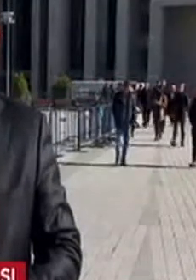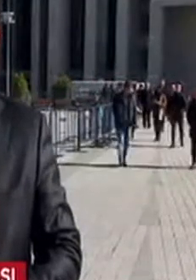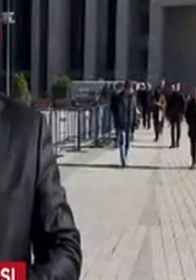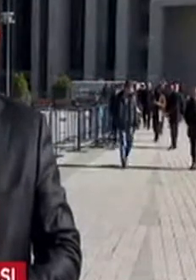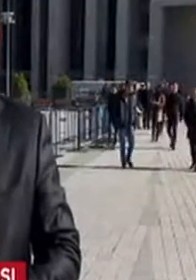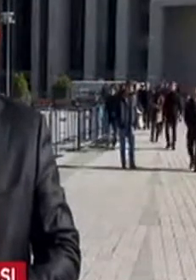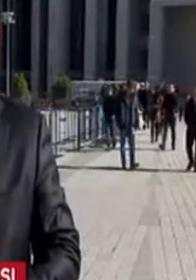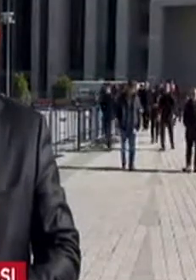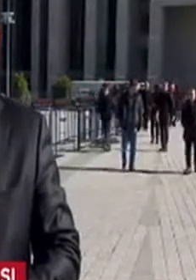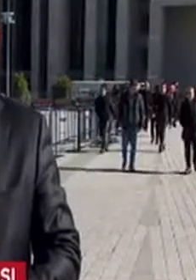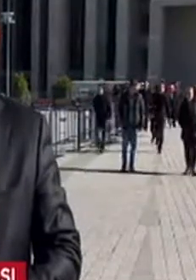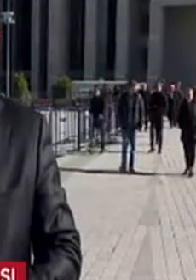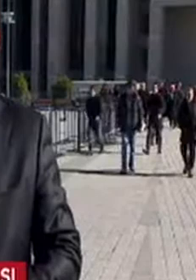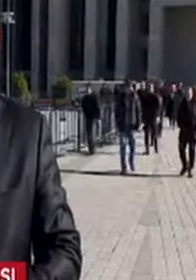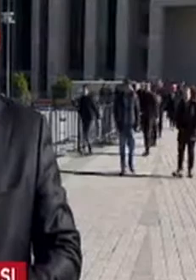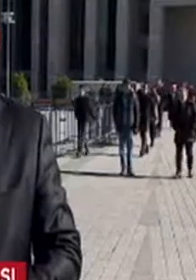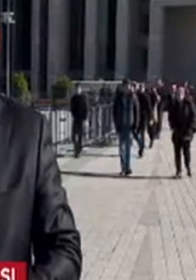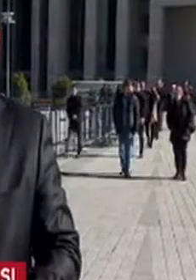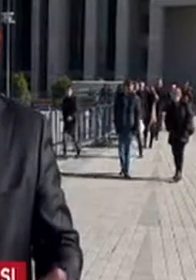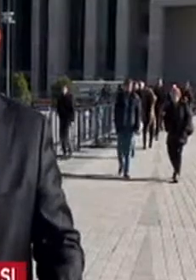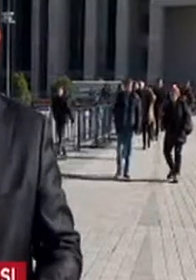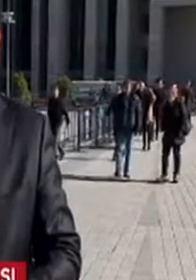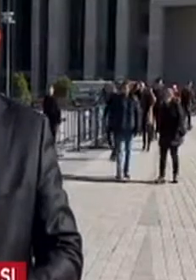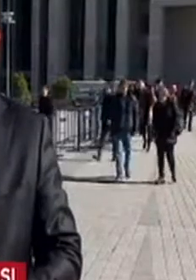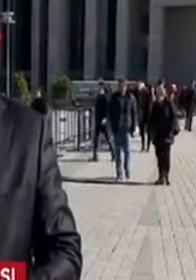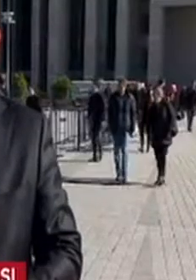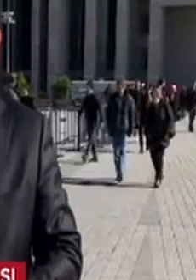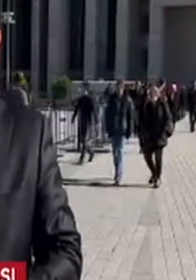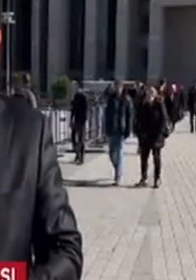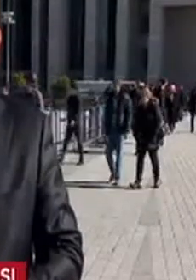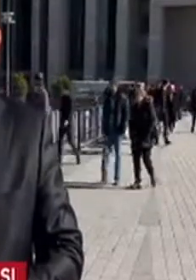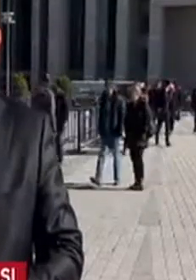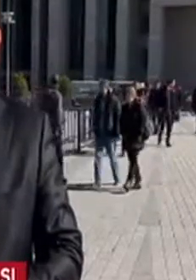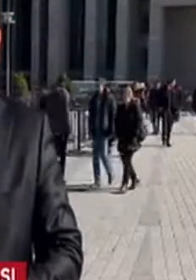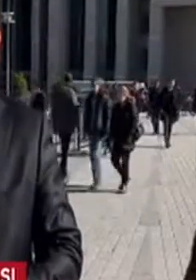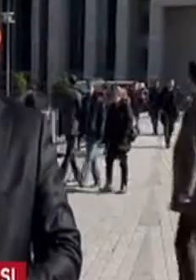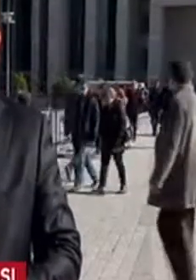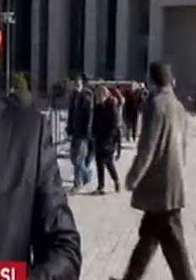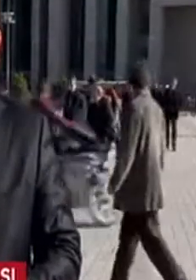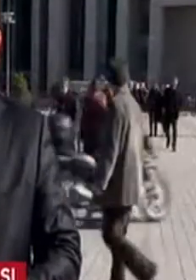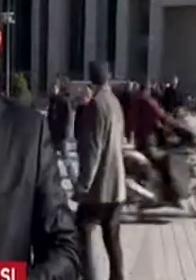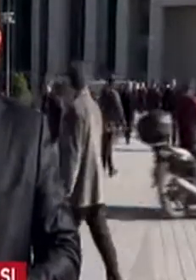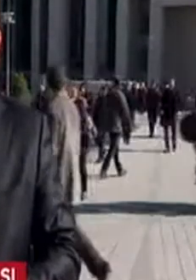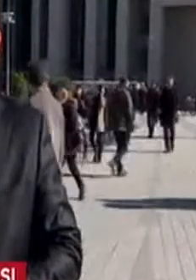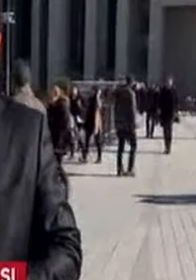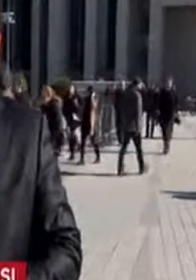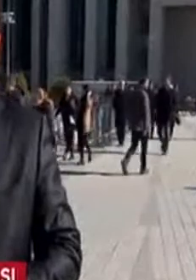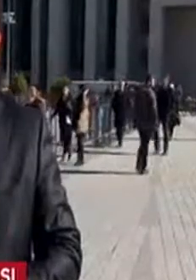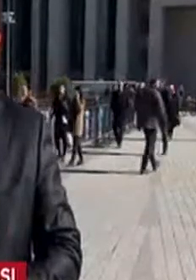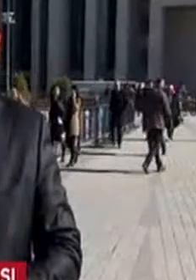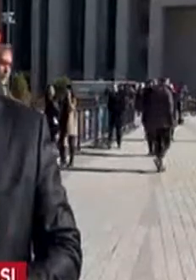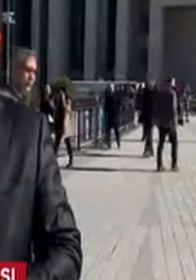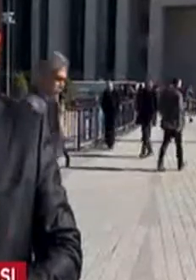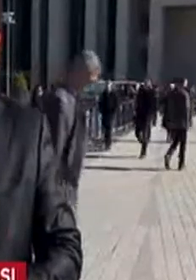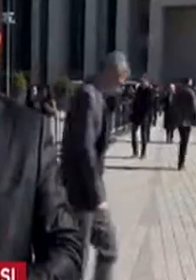10.500 sayfa yer alıyor ve bu 10.500'den fazla sayfanın okunup okunmayacağına mahkemenin yine bugün